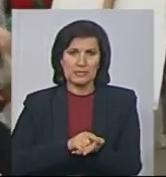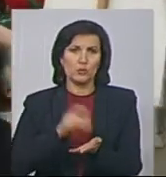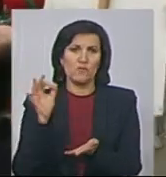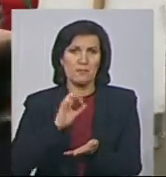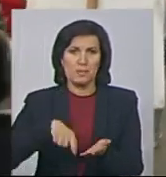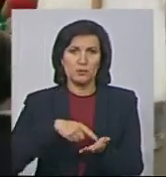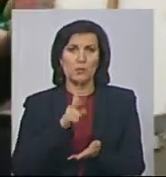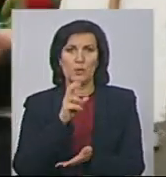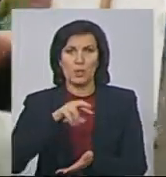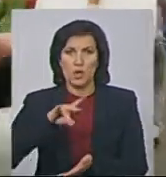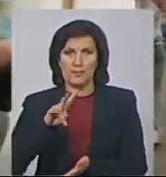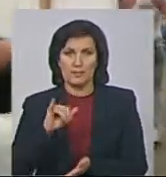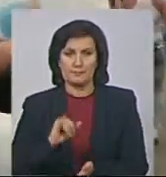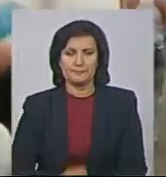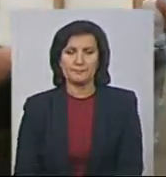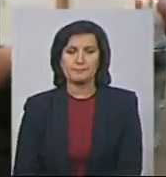Кельні.